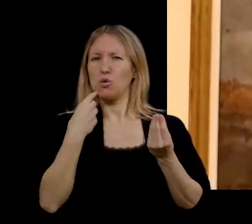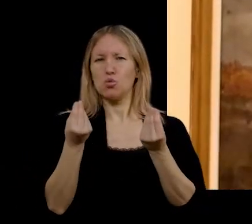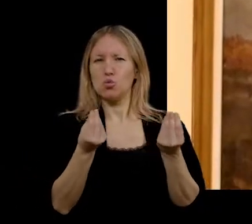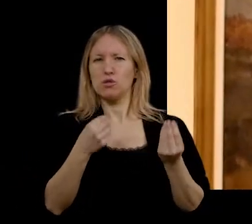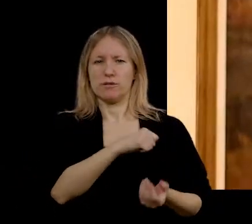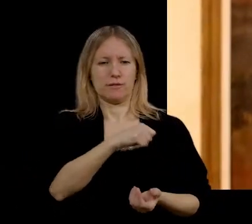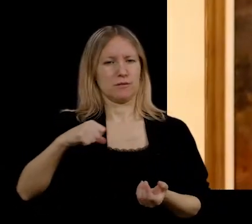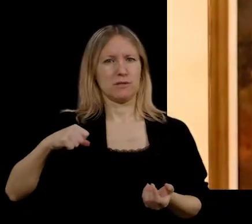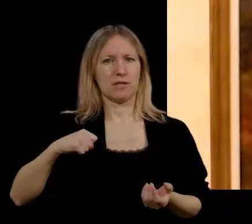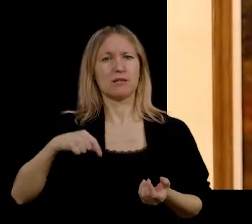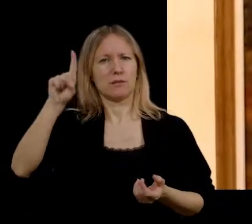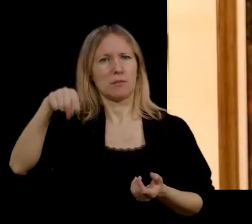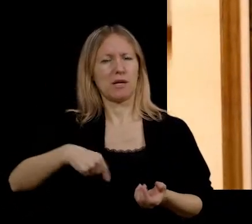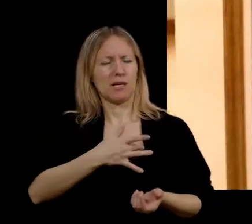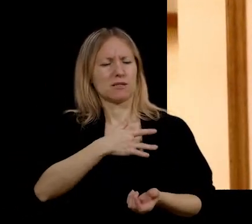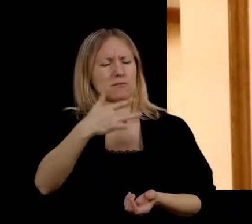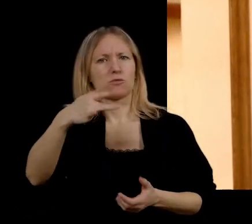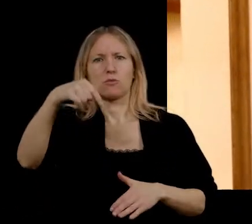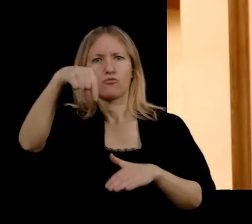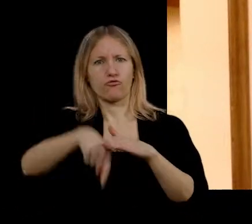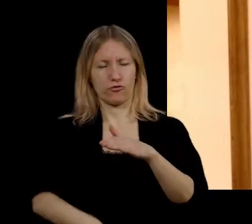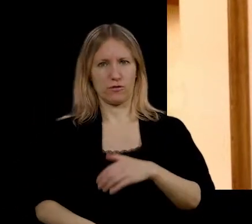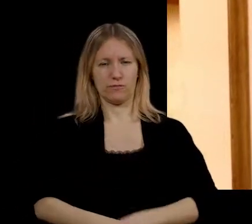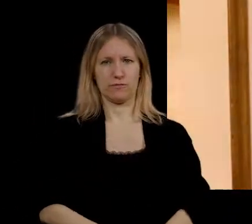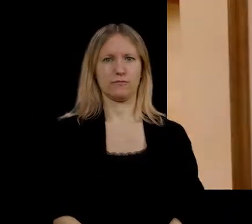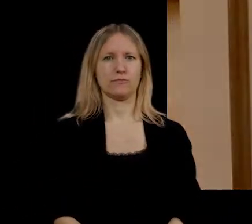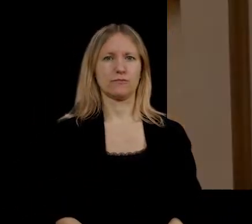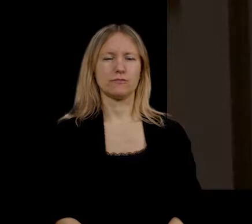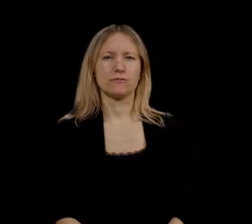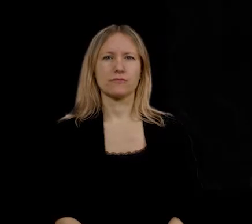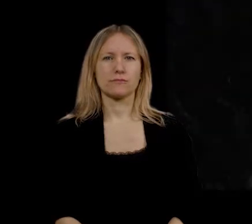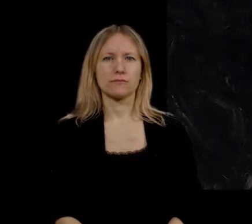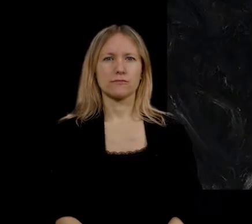un gust per la intimitat i una profunda espiritualitat.